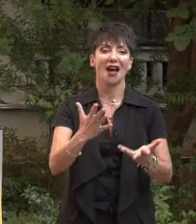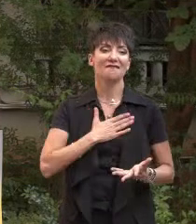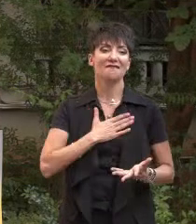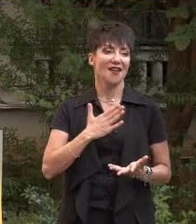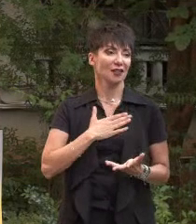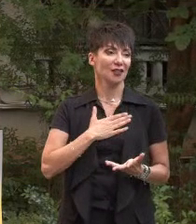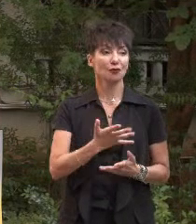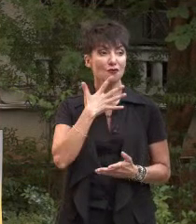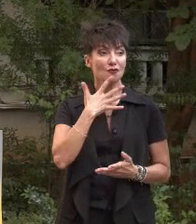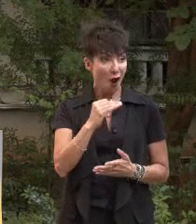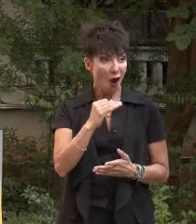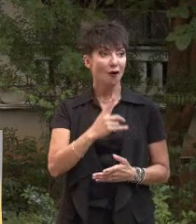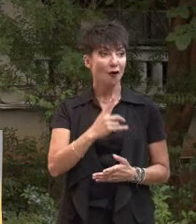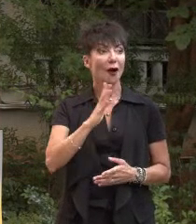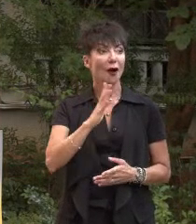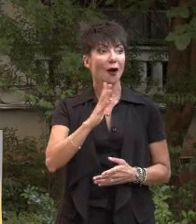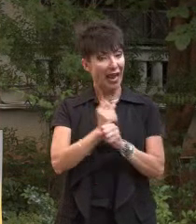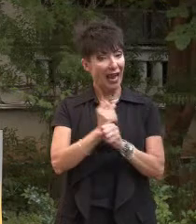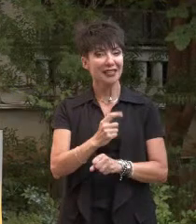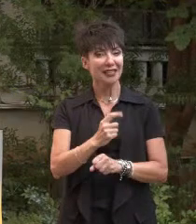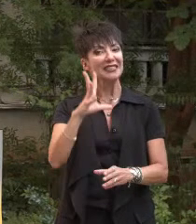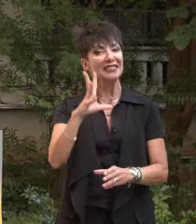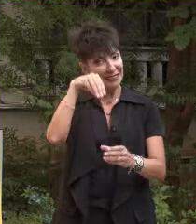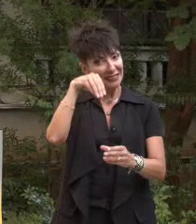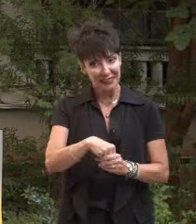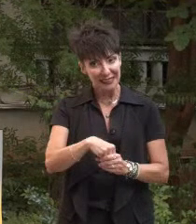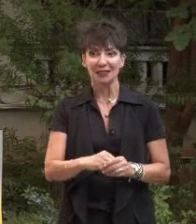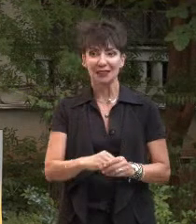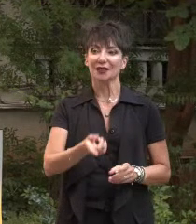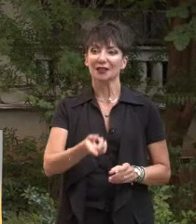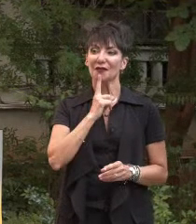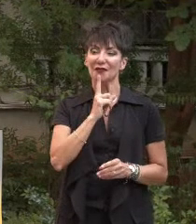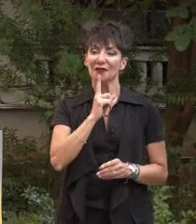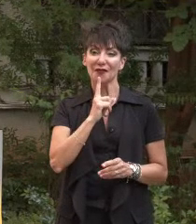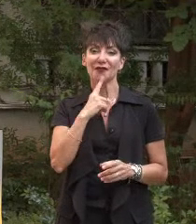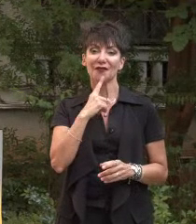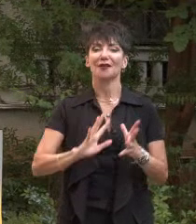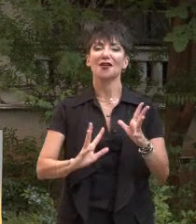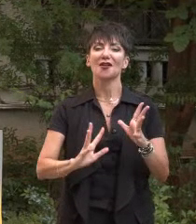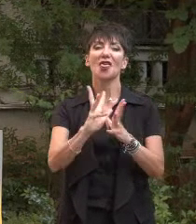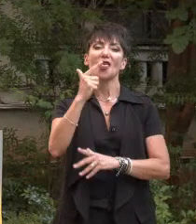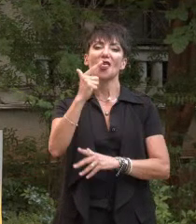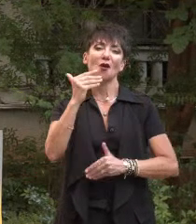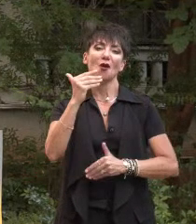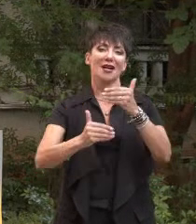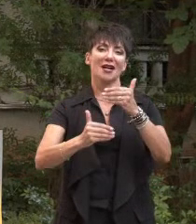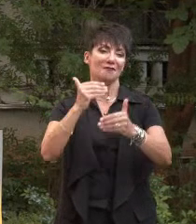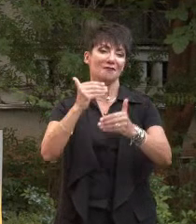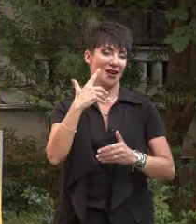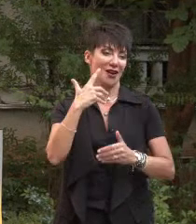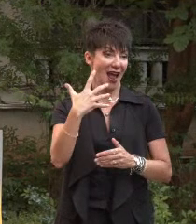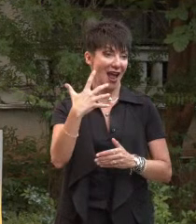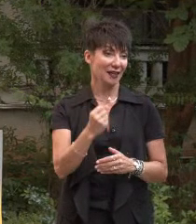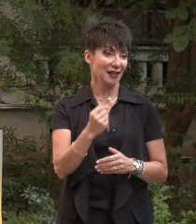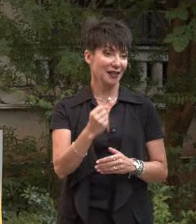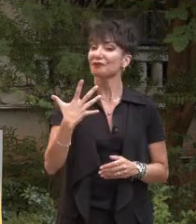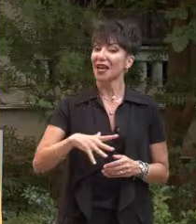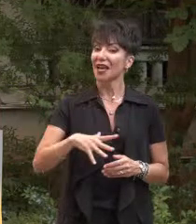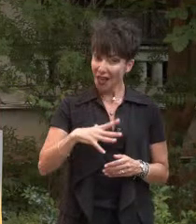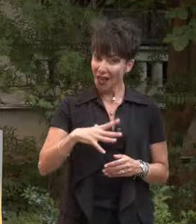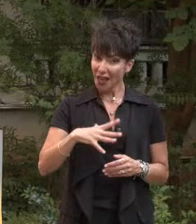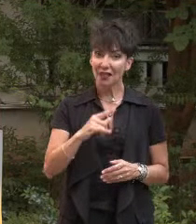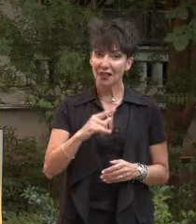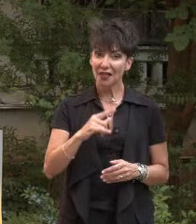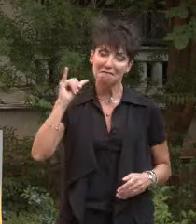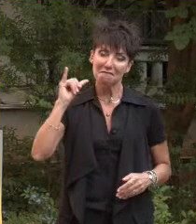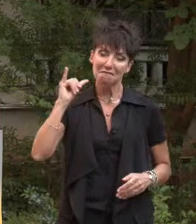γιατί μπορέσατε και συμμετείχατε σε αυτή την ωραία δημιουργική πορεία. Και θέλουμε να σας έχουμε